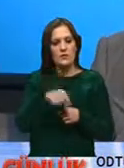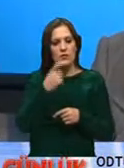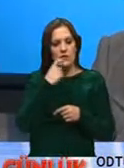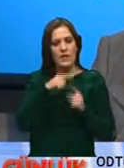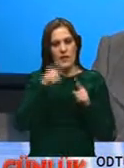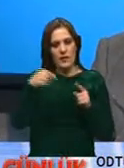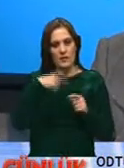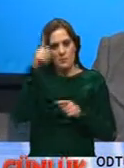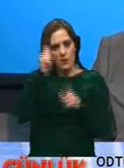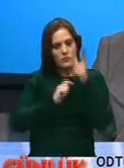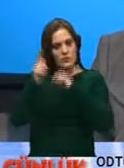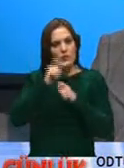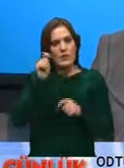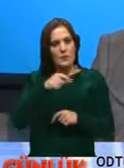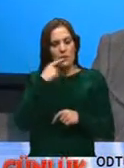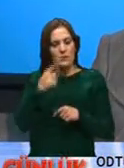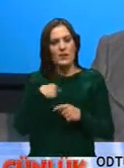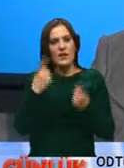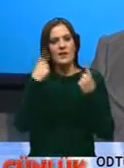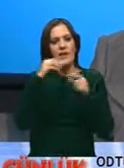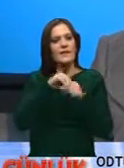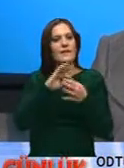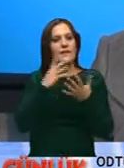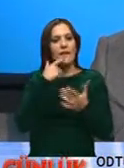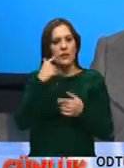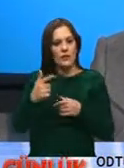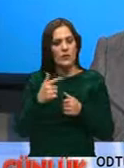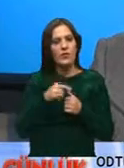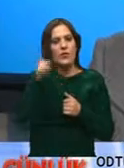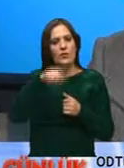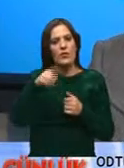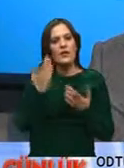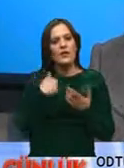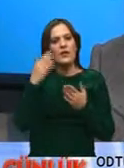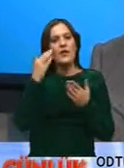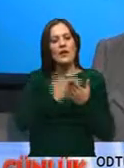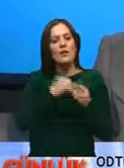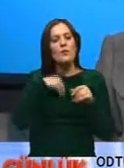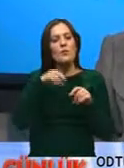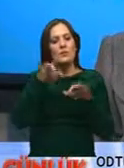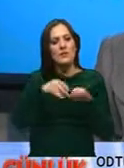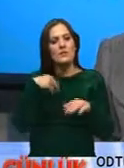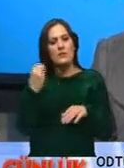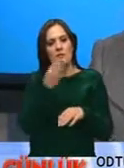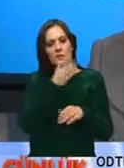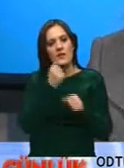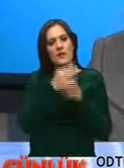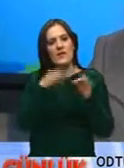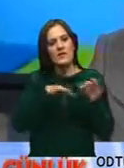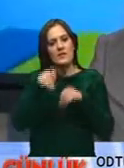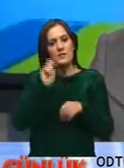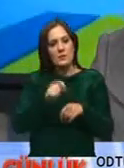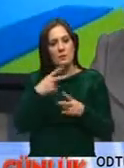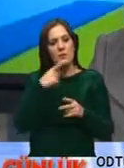Ocak'ta kadar başvurularınızı yapınız diyoruz. Yetkinlikleriniz nelerdir diye soruyoruz. Onlar da işte yazılım yapmayı biliyorum, grafik tasarımı yapabilirim